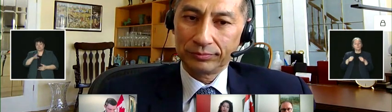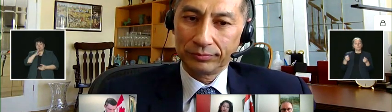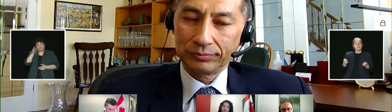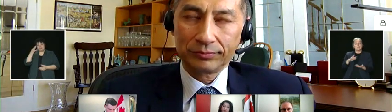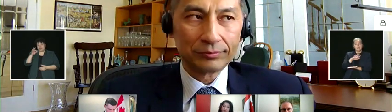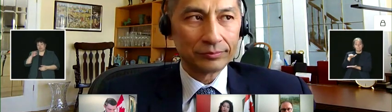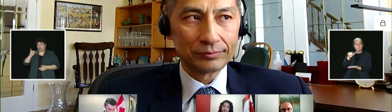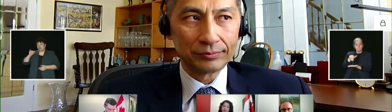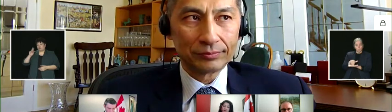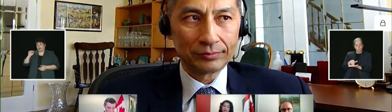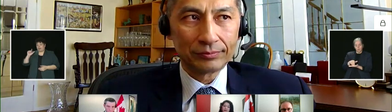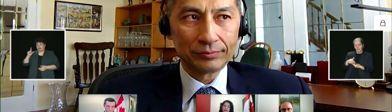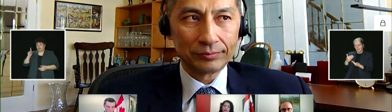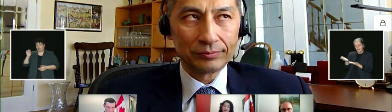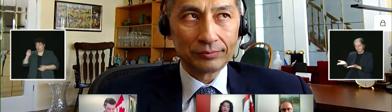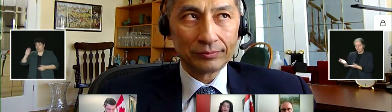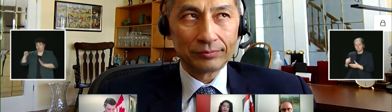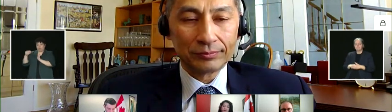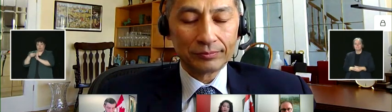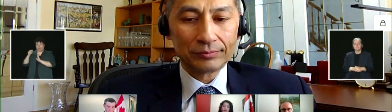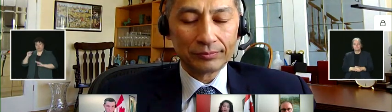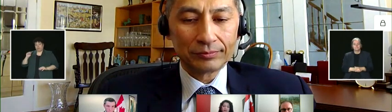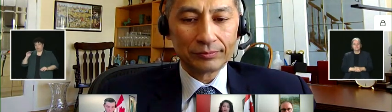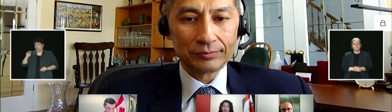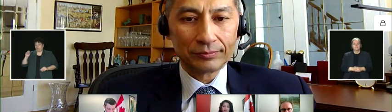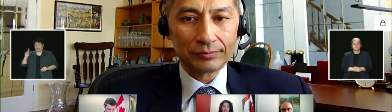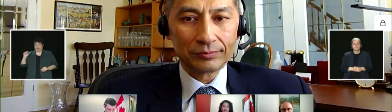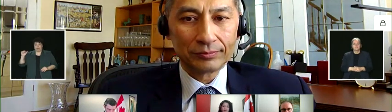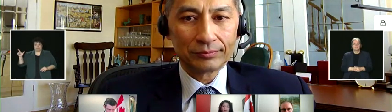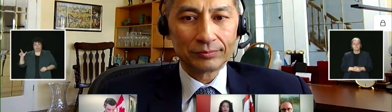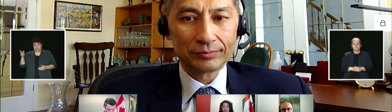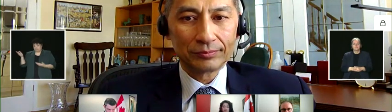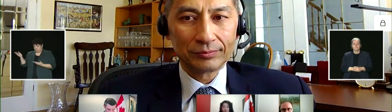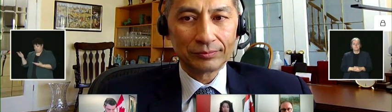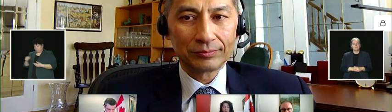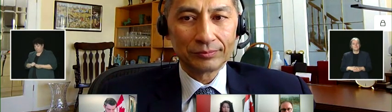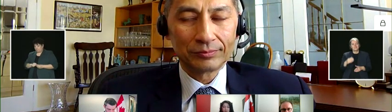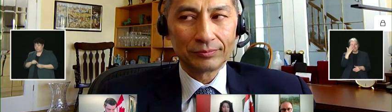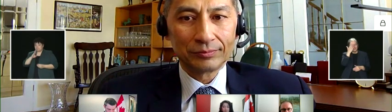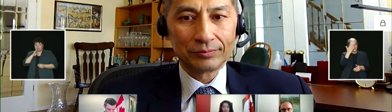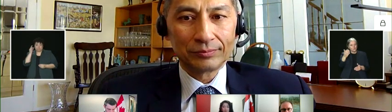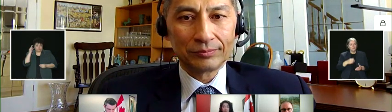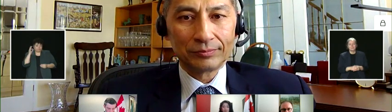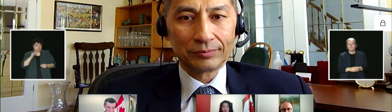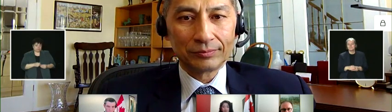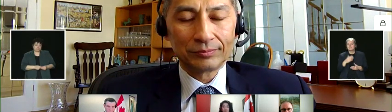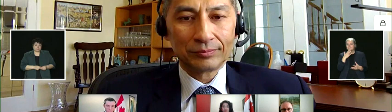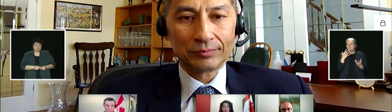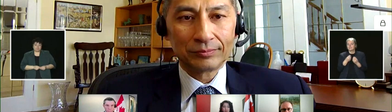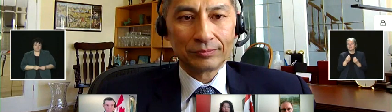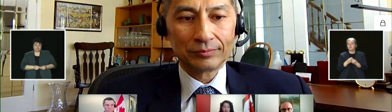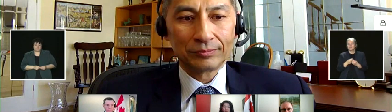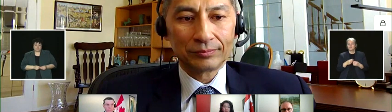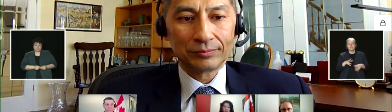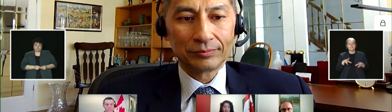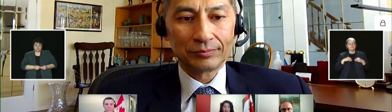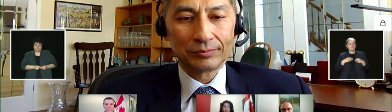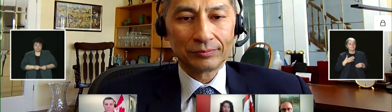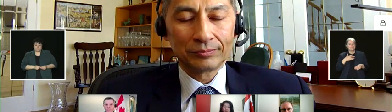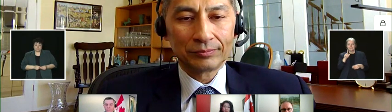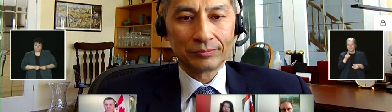Desplanques de Le Journal de Montréal. Please go ahead. À vous la parole. Oui, bonjour. Merci de prendre ma